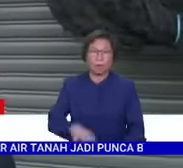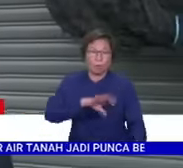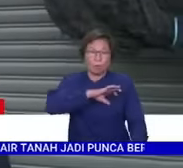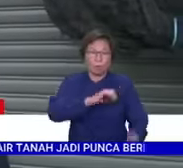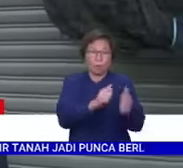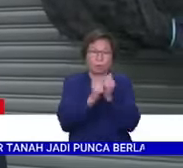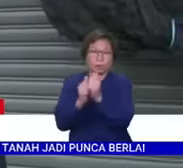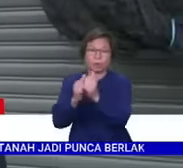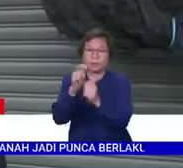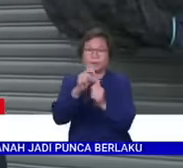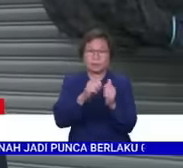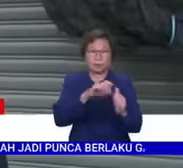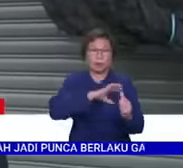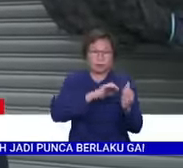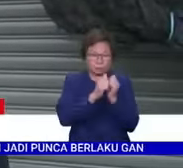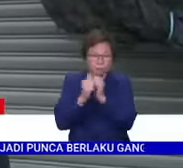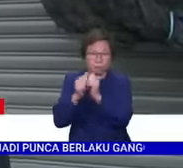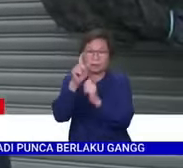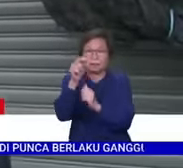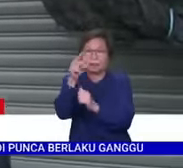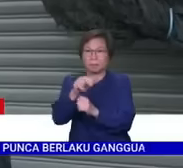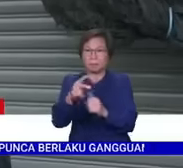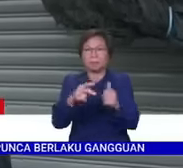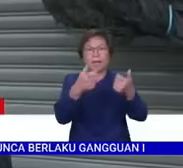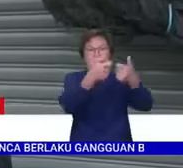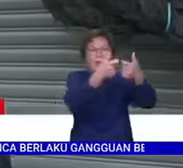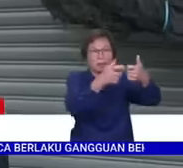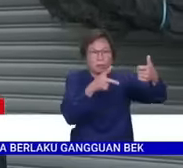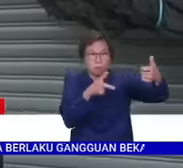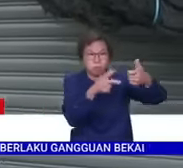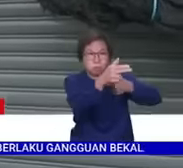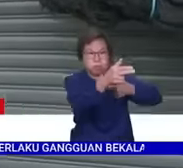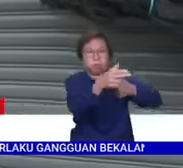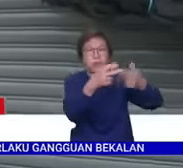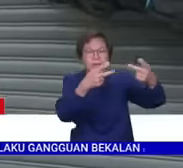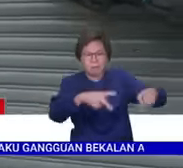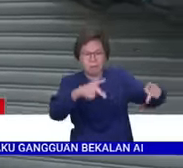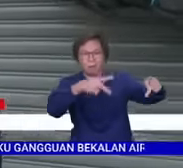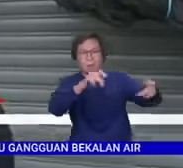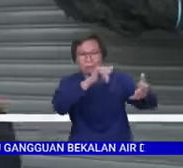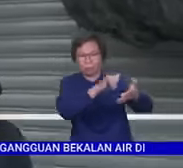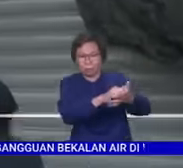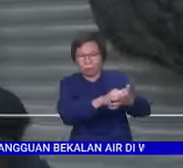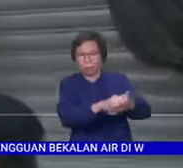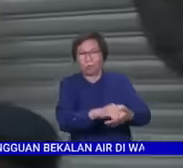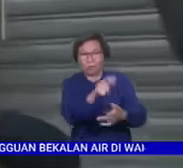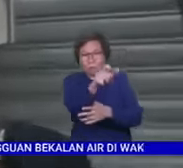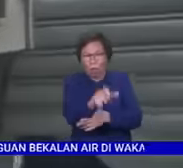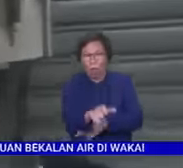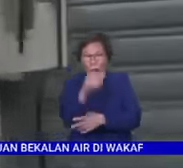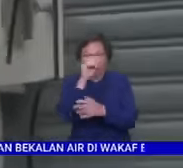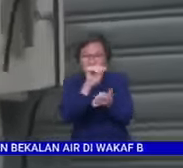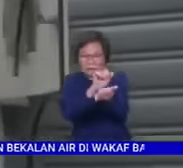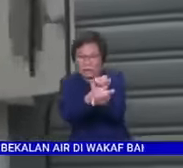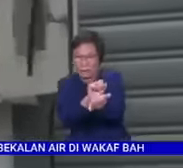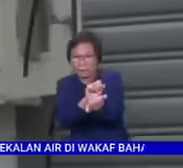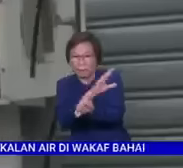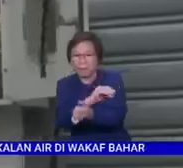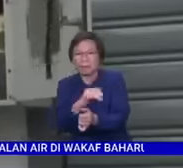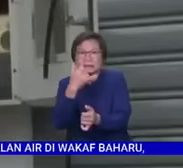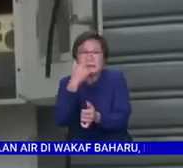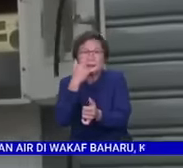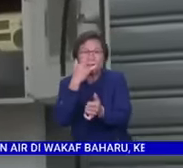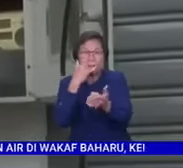susunan police pesawat tenaga nasional berhad melakukan pemotongan bekalan elektrik ke atas premis tersebut seorang lelaki di cukup serta